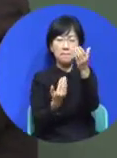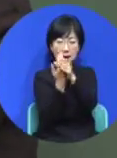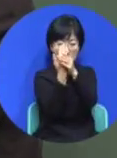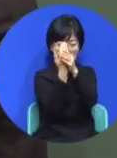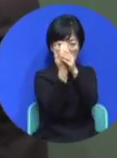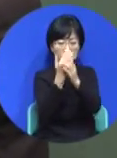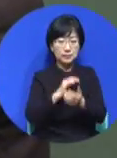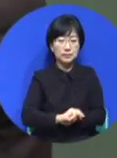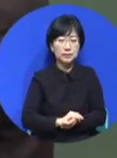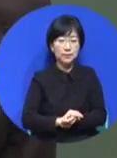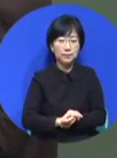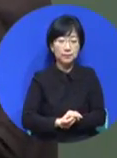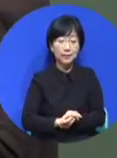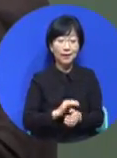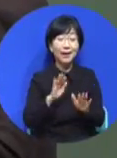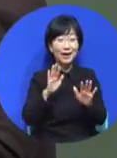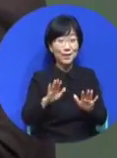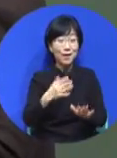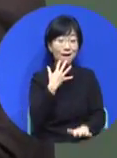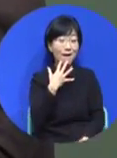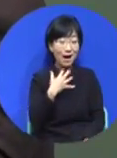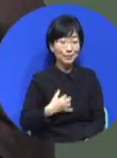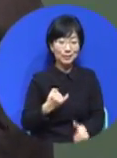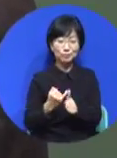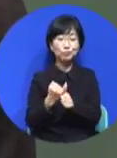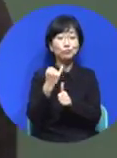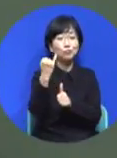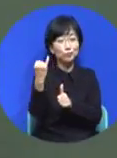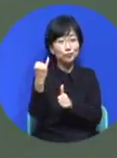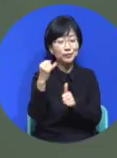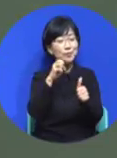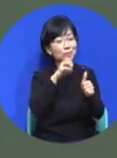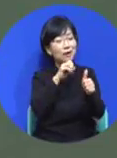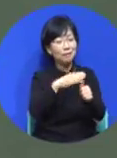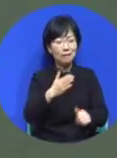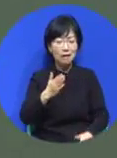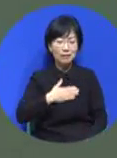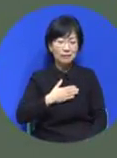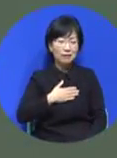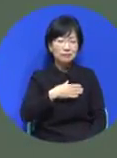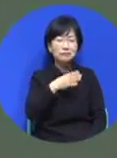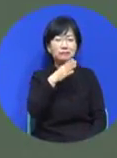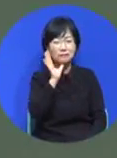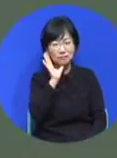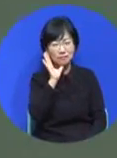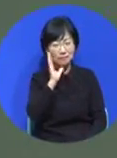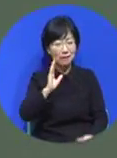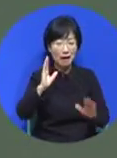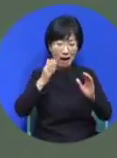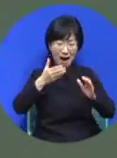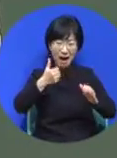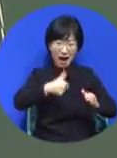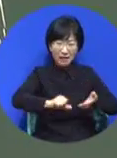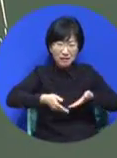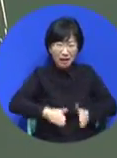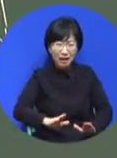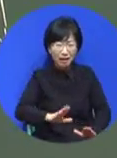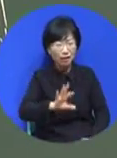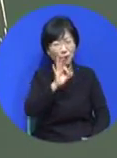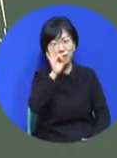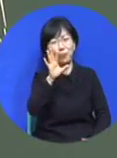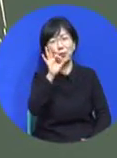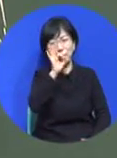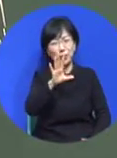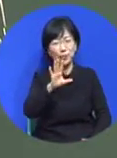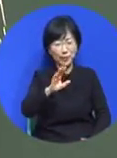이 사라가 말하잖아요. Sarah says, 난 나이가 많은 애를 낳을 수 없는데 어떻게 후대가 있단 말이냐. Now, I don't have